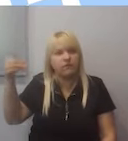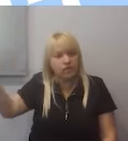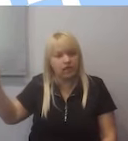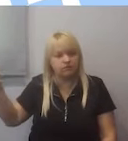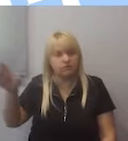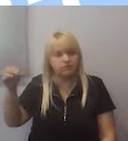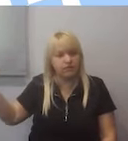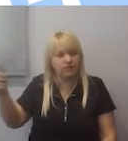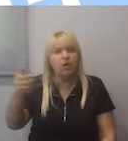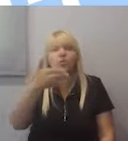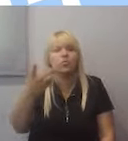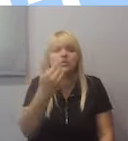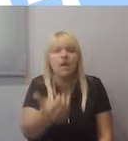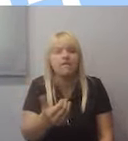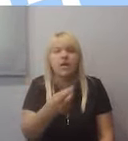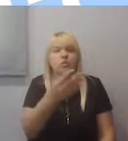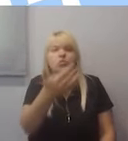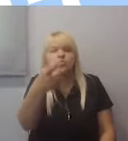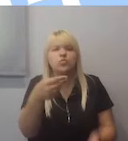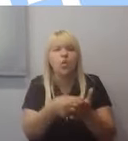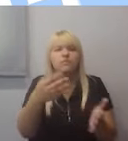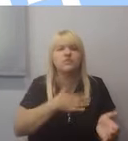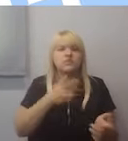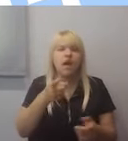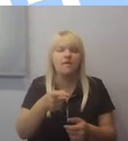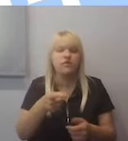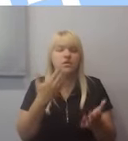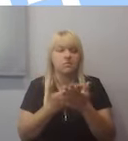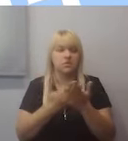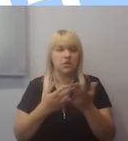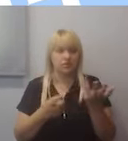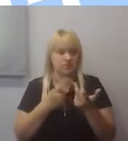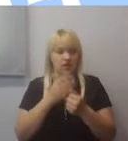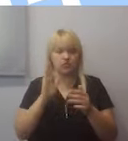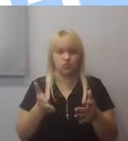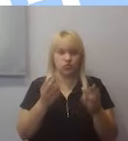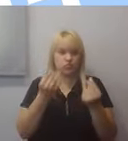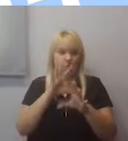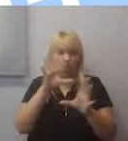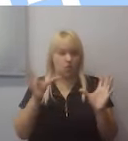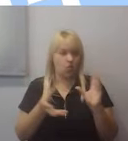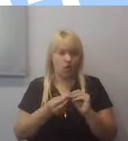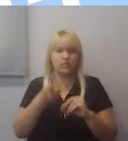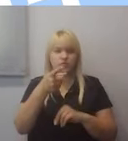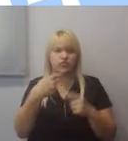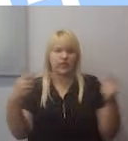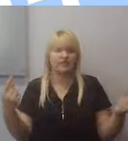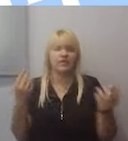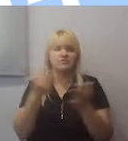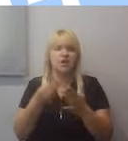tavējā kur tu esi iegādājies savējo ja mēs saskaitītu summas kopā ko šis viss inventārs maksā viņš maksā